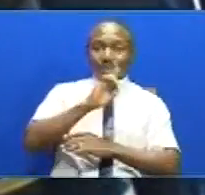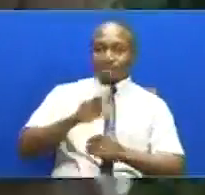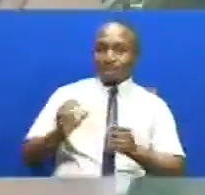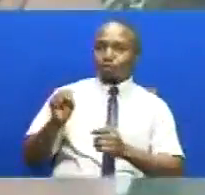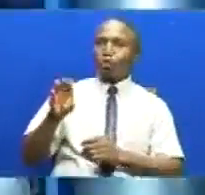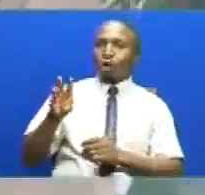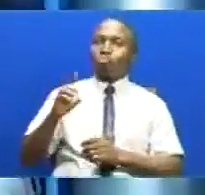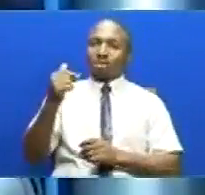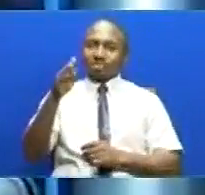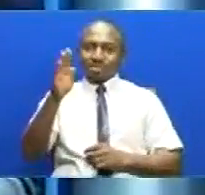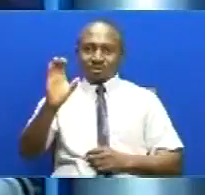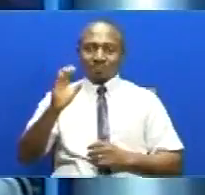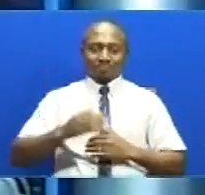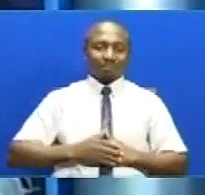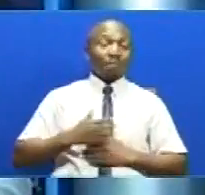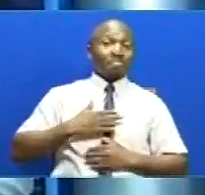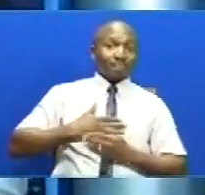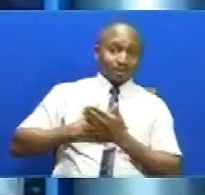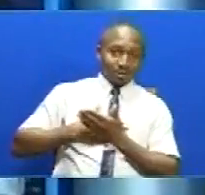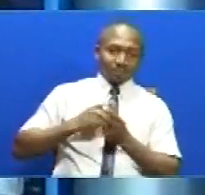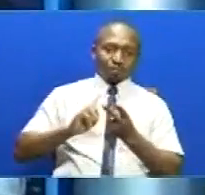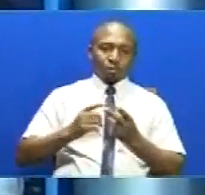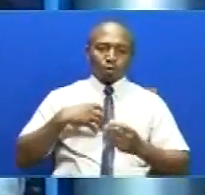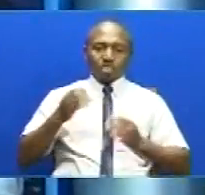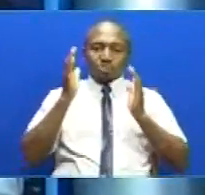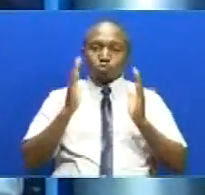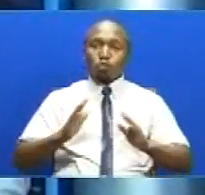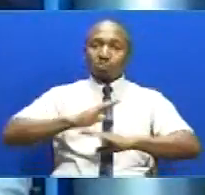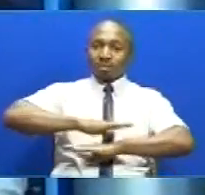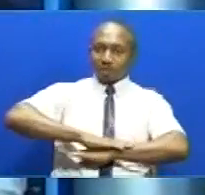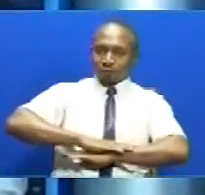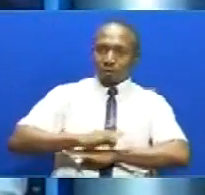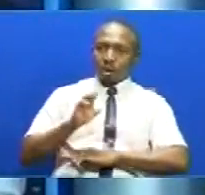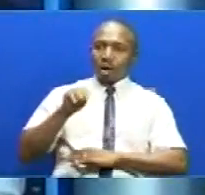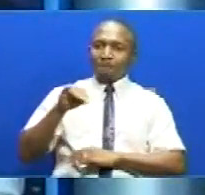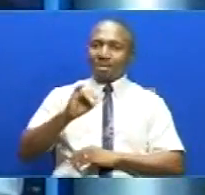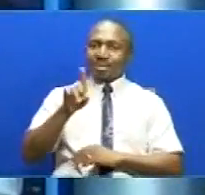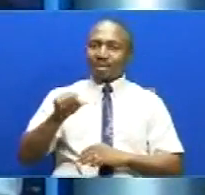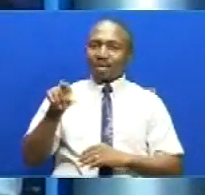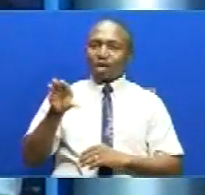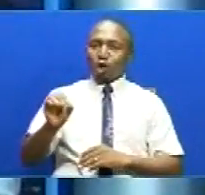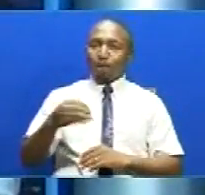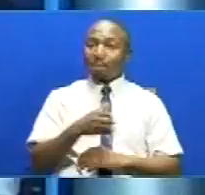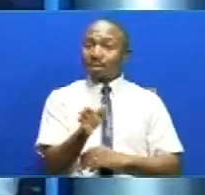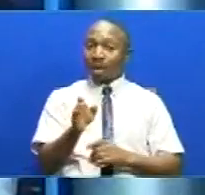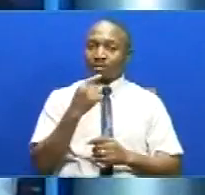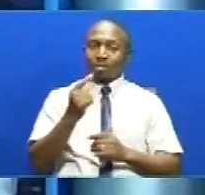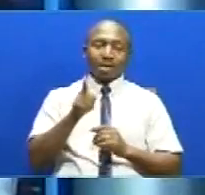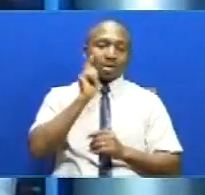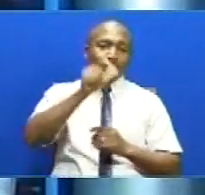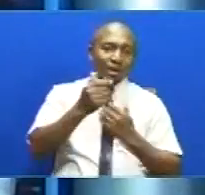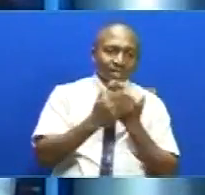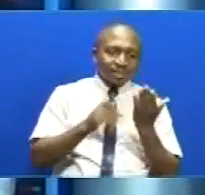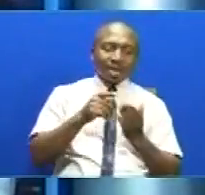TBC. Asante Somo. Waziri Mkuu mstaafu Mizengo Pinda amesema kila mwananchi ana wajibu wa kutoa